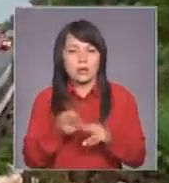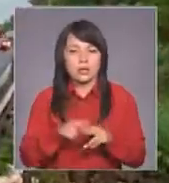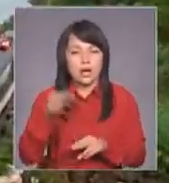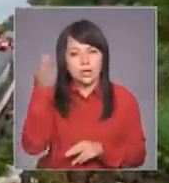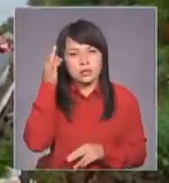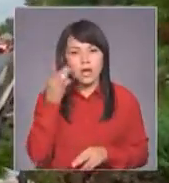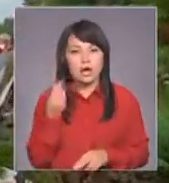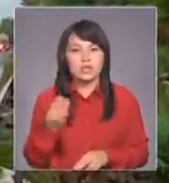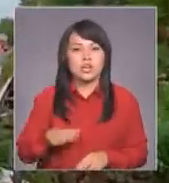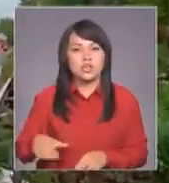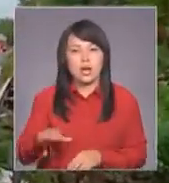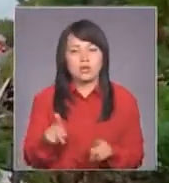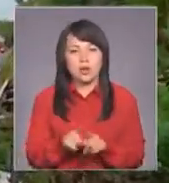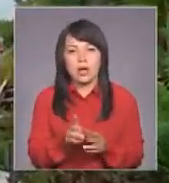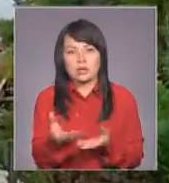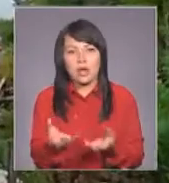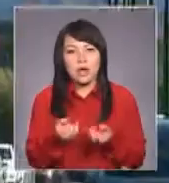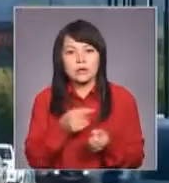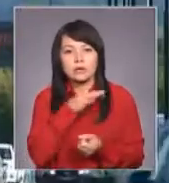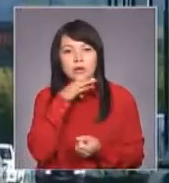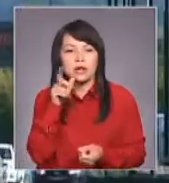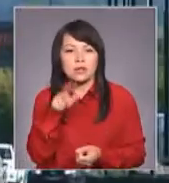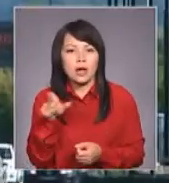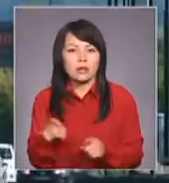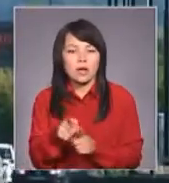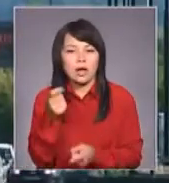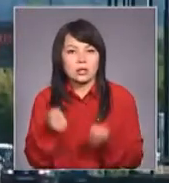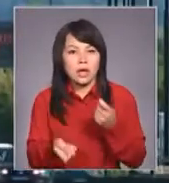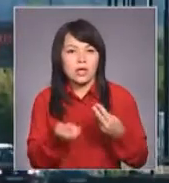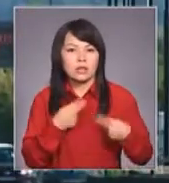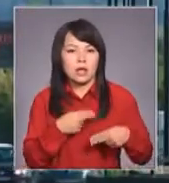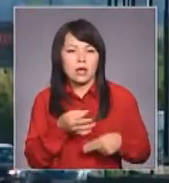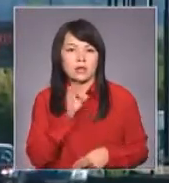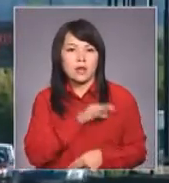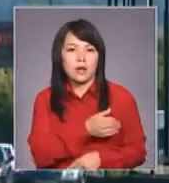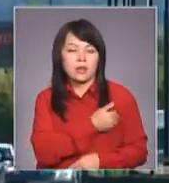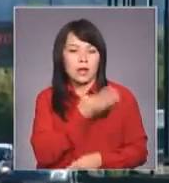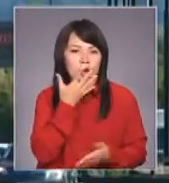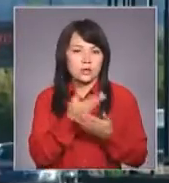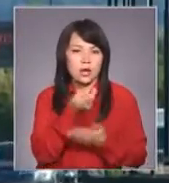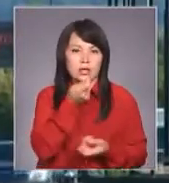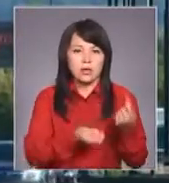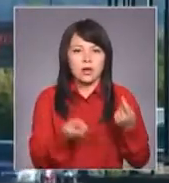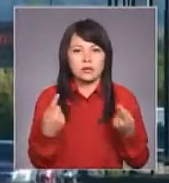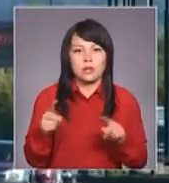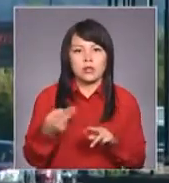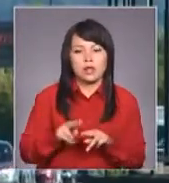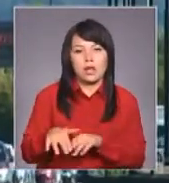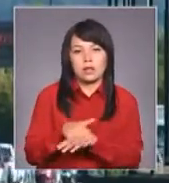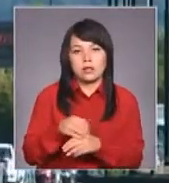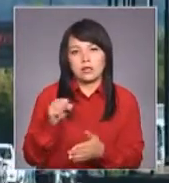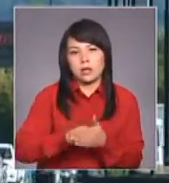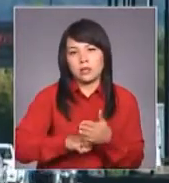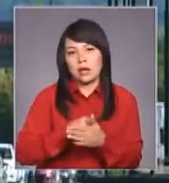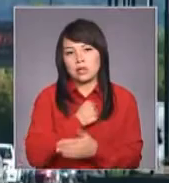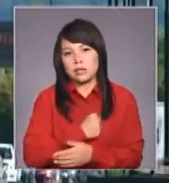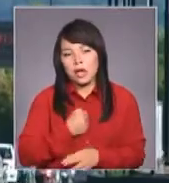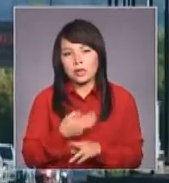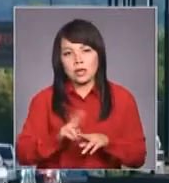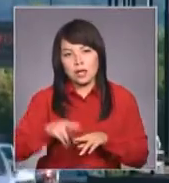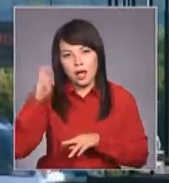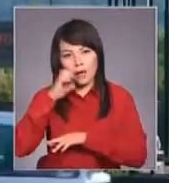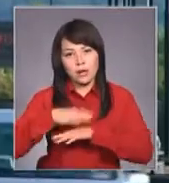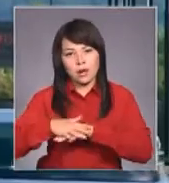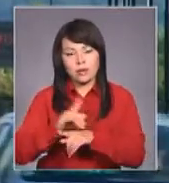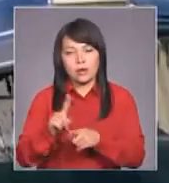Шығыс Еуропадан нәпақа табу үшін келетіндердің арзан еңбек күшін пайдаланып отыр. Оған қоса шаруалар мемлекет тарапынан тиісті қолдау